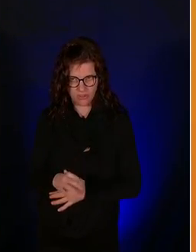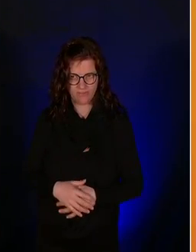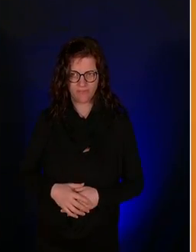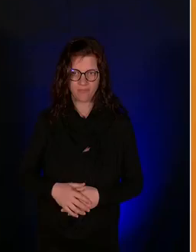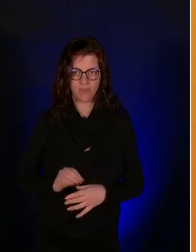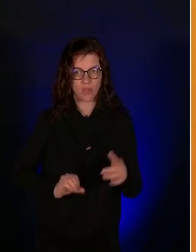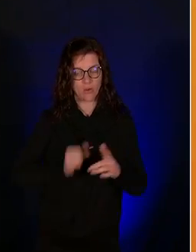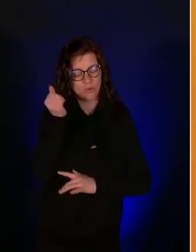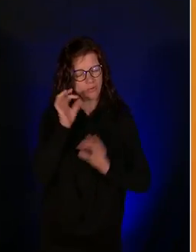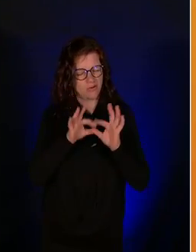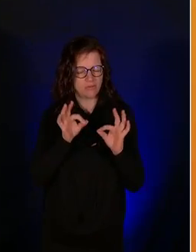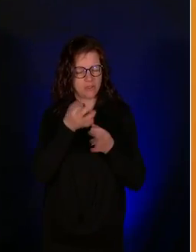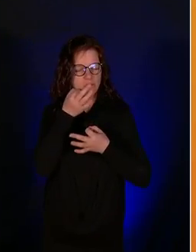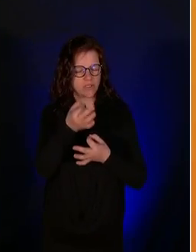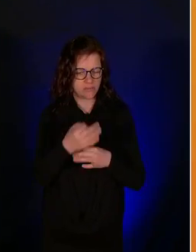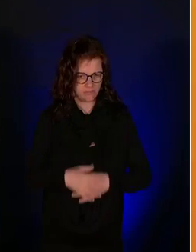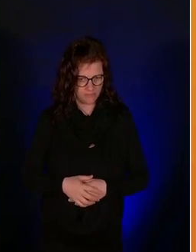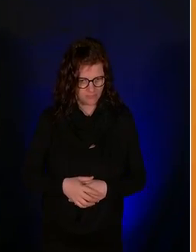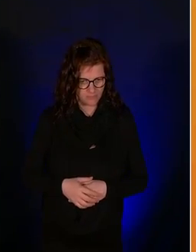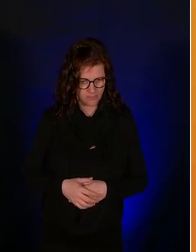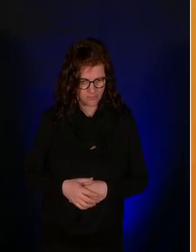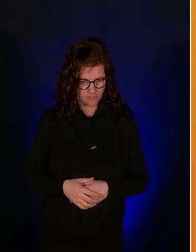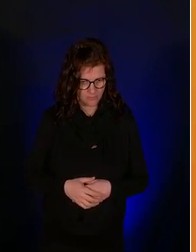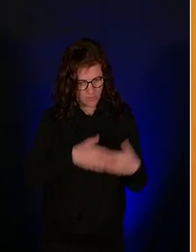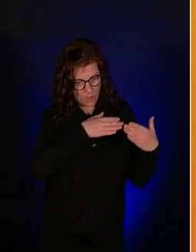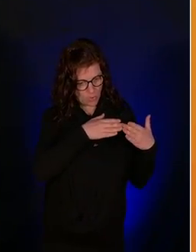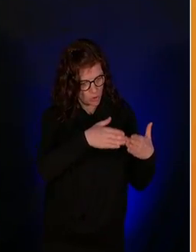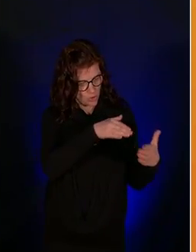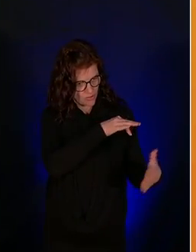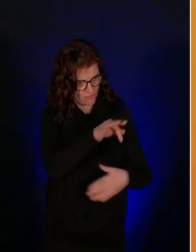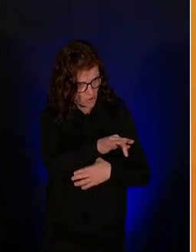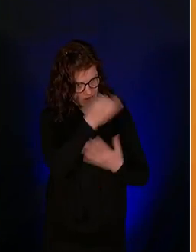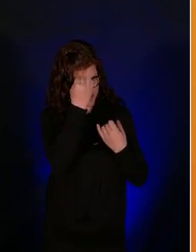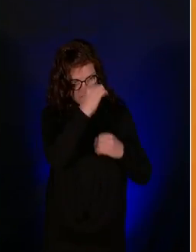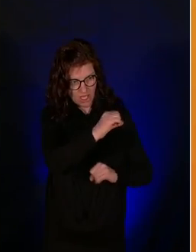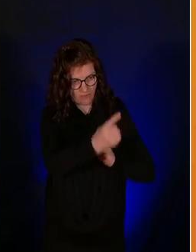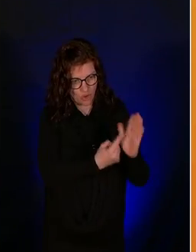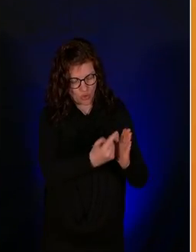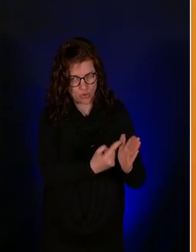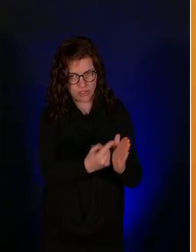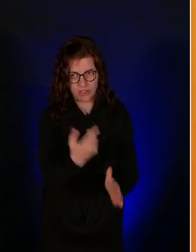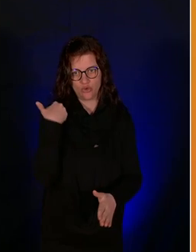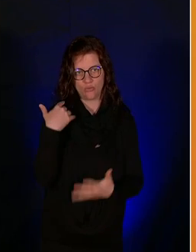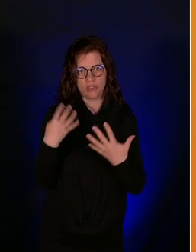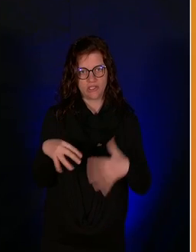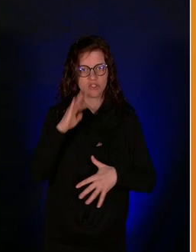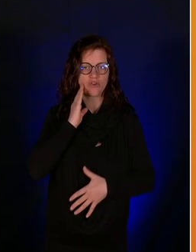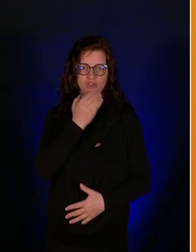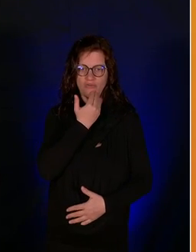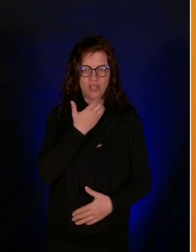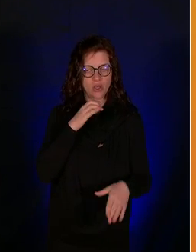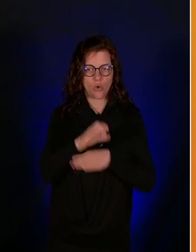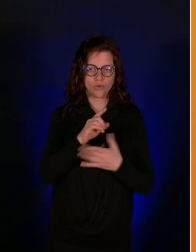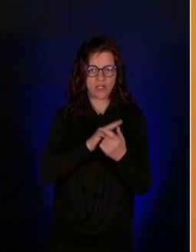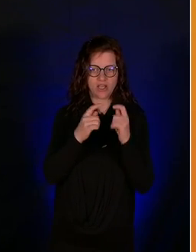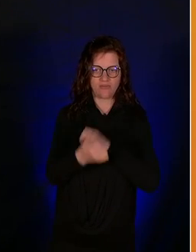Tout d'abord, une précision. Les dockers et portuaires de France sont en grève reconductible depuis le 19 janvier contre la